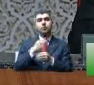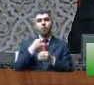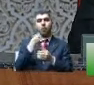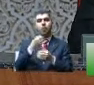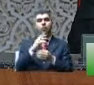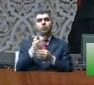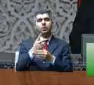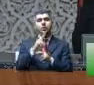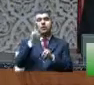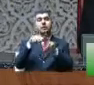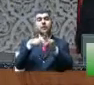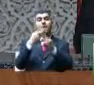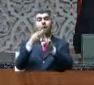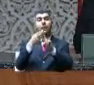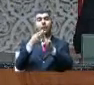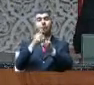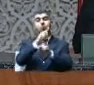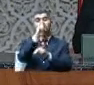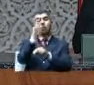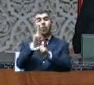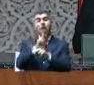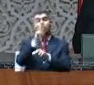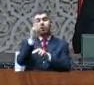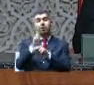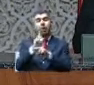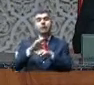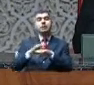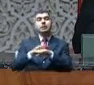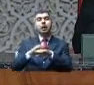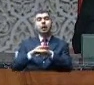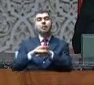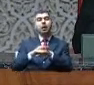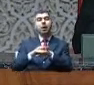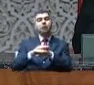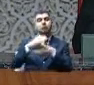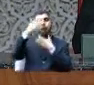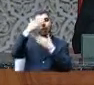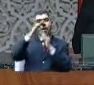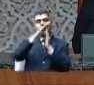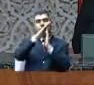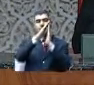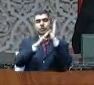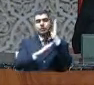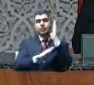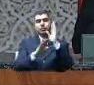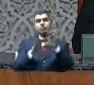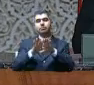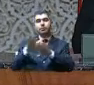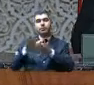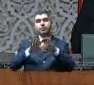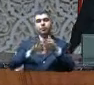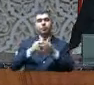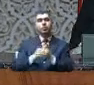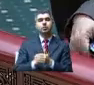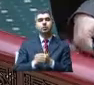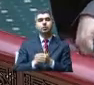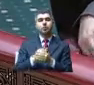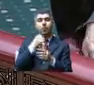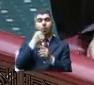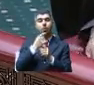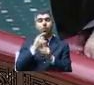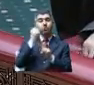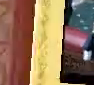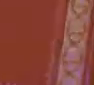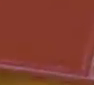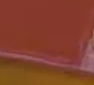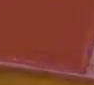الجلسة لتقديم الأجوبة على الأسئلة المتعلقة بالسياسة العامة من قبل السيد رئيس الحكومة حول موضوع حصيرة الحكومة